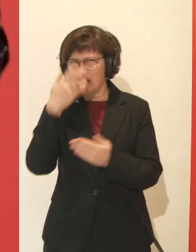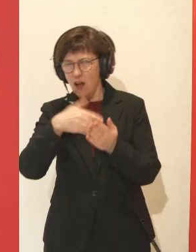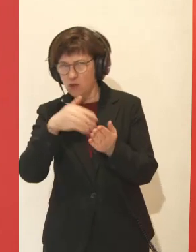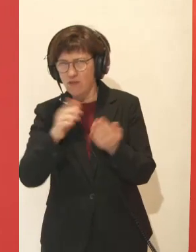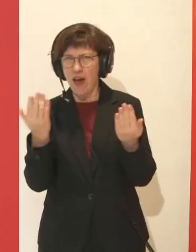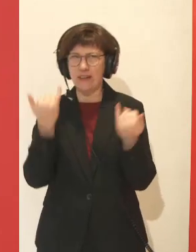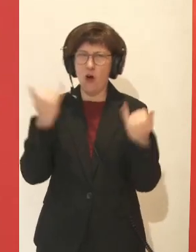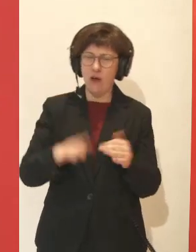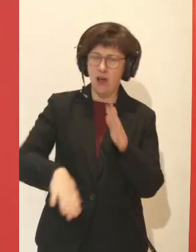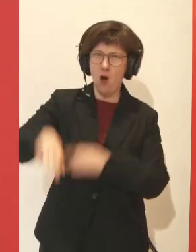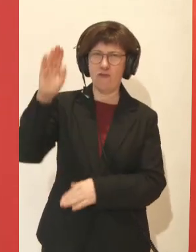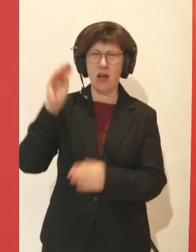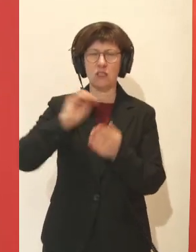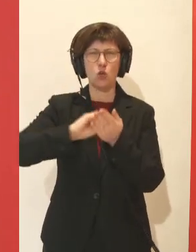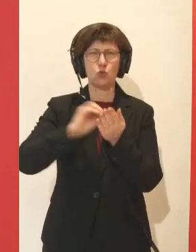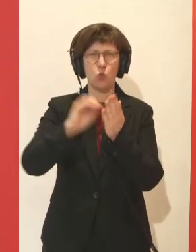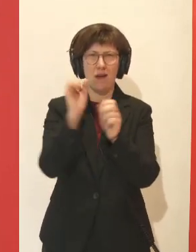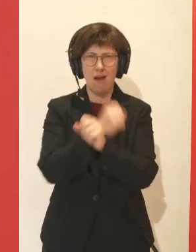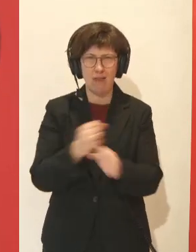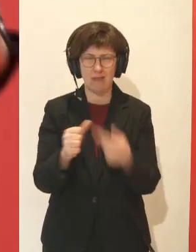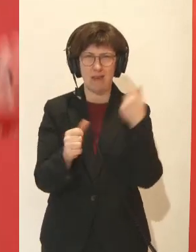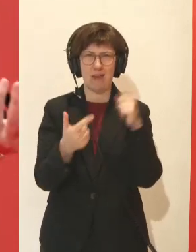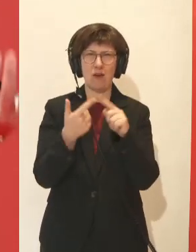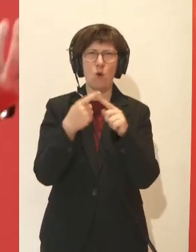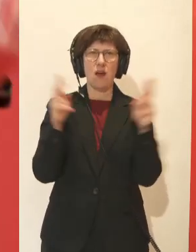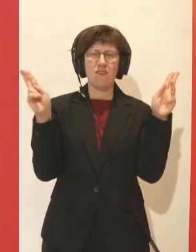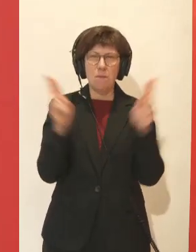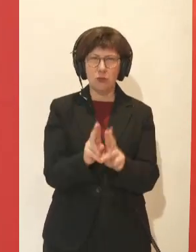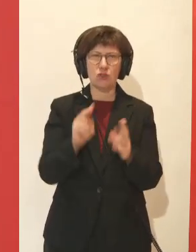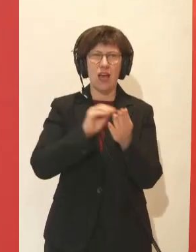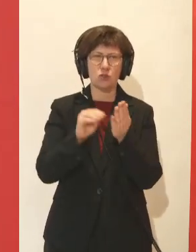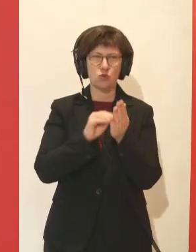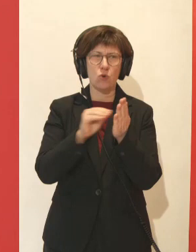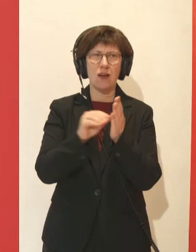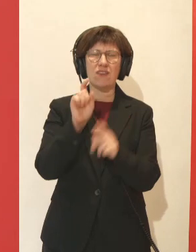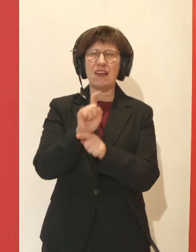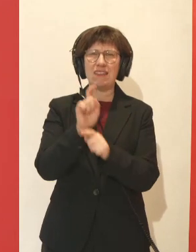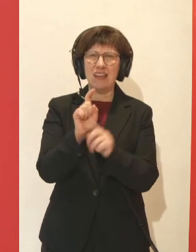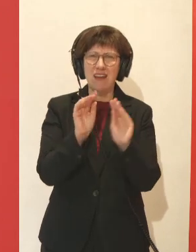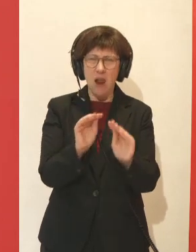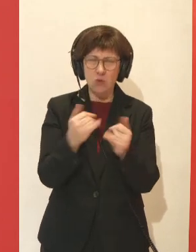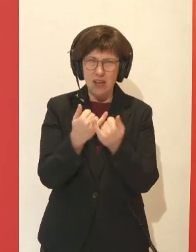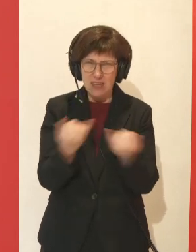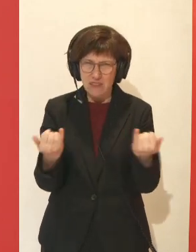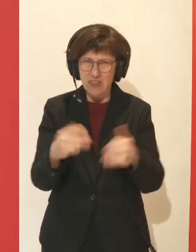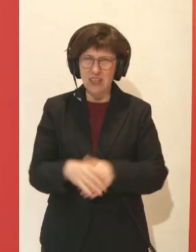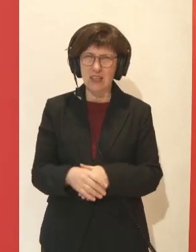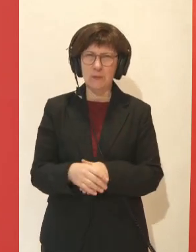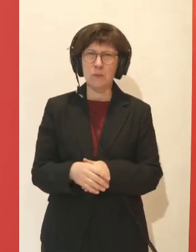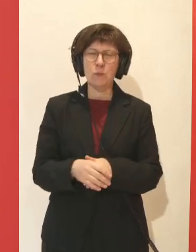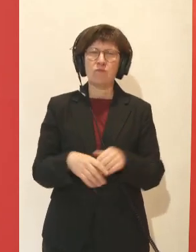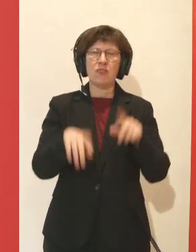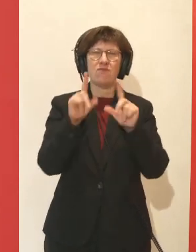heute aufwächst, die nicht zur Schule gehen kann oder beschränkt zur Schule gehen kann, digital unterrichtet wird? Was sind